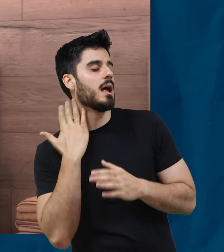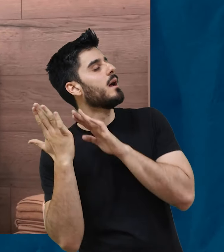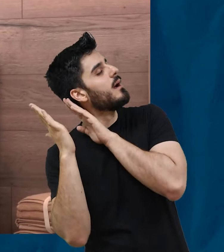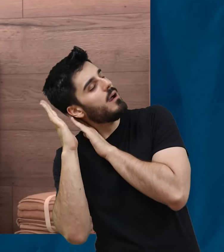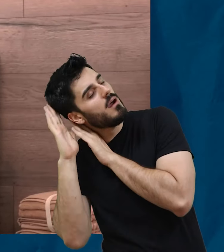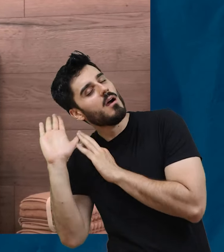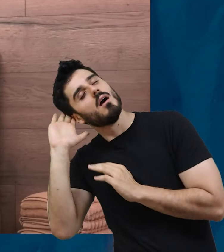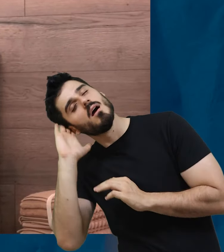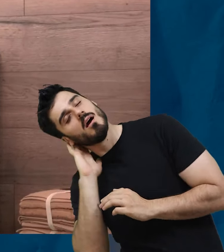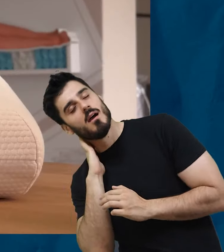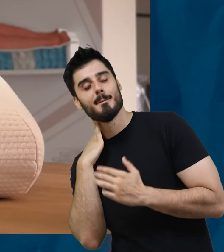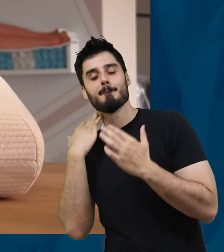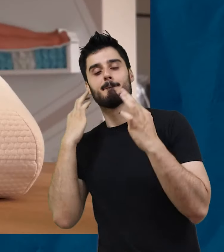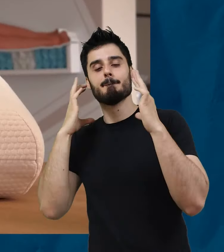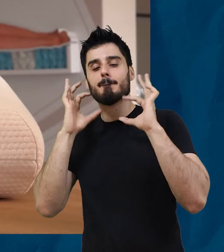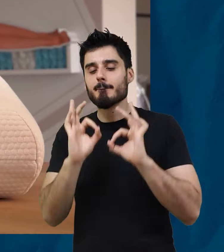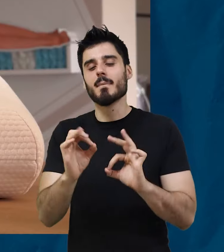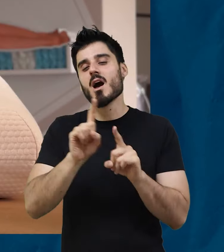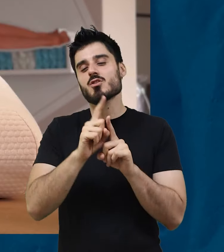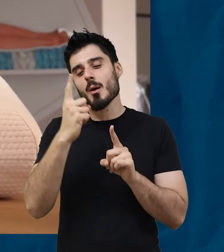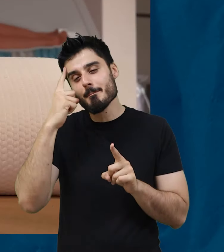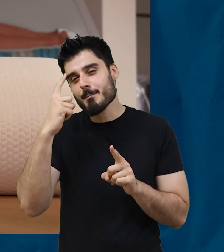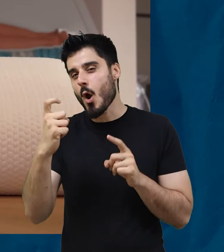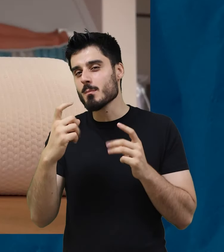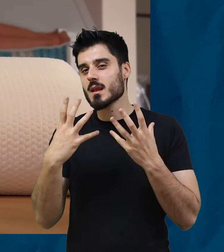изключителен комфорт и удобство.